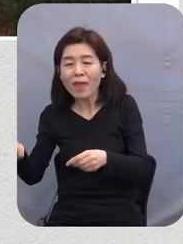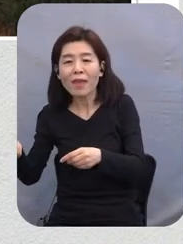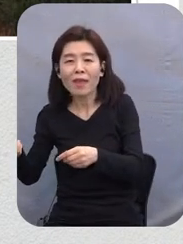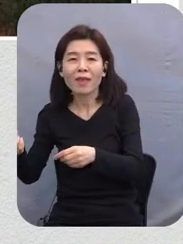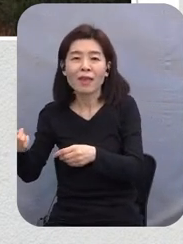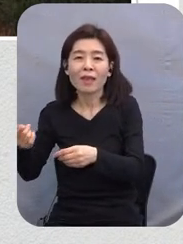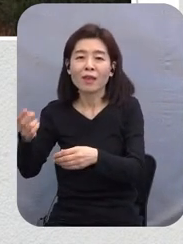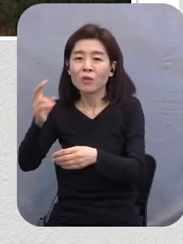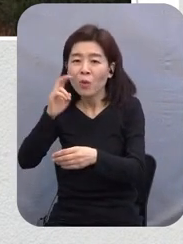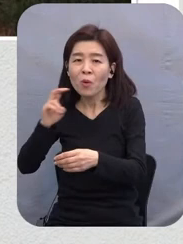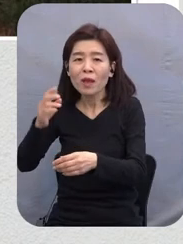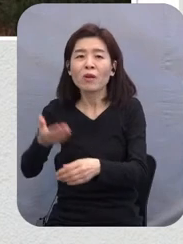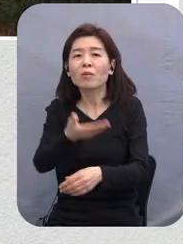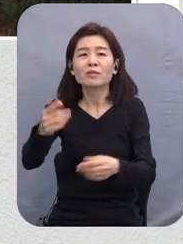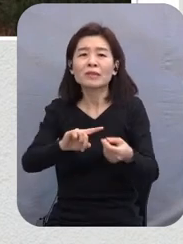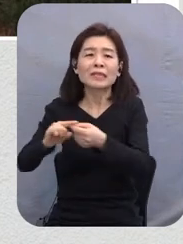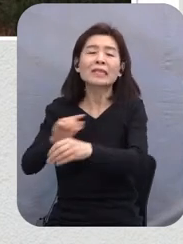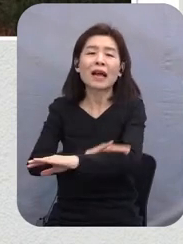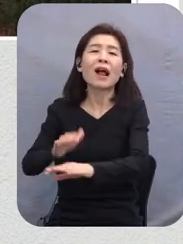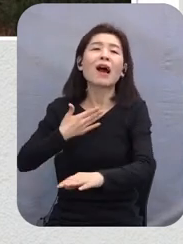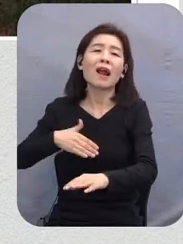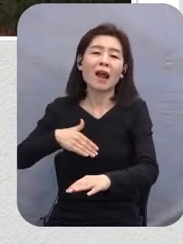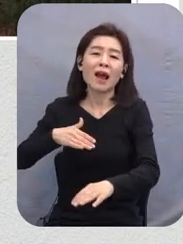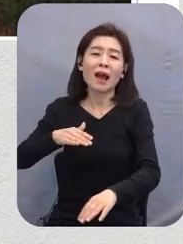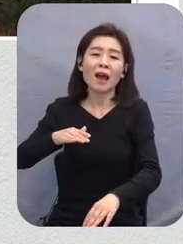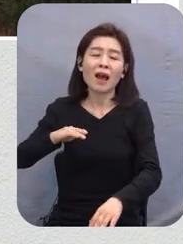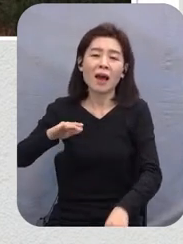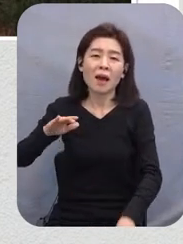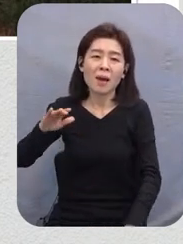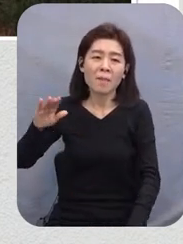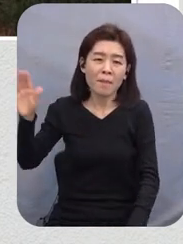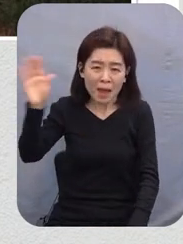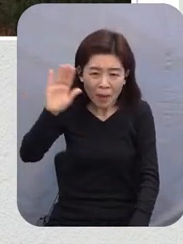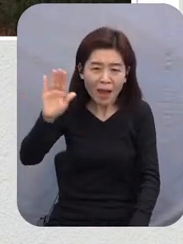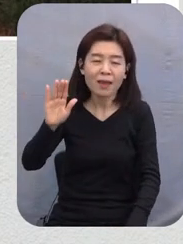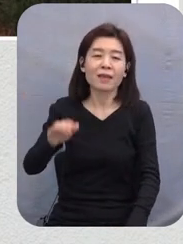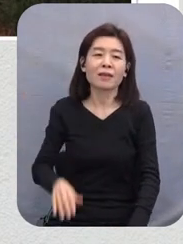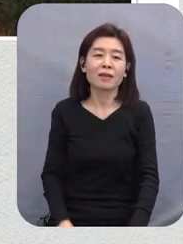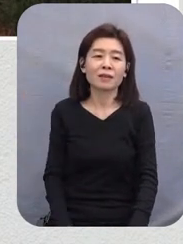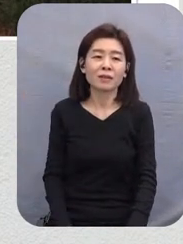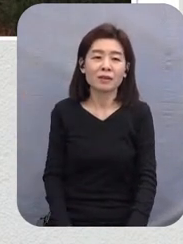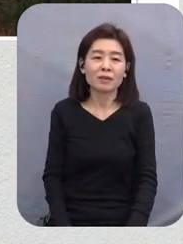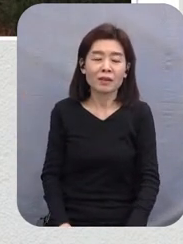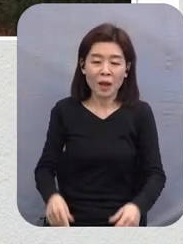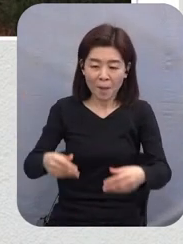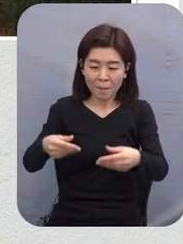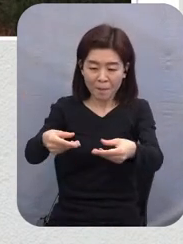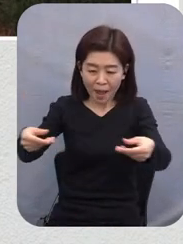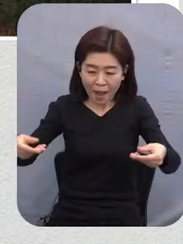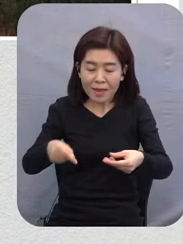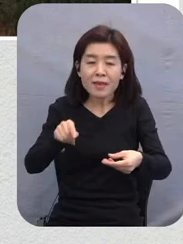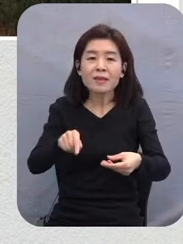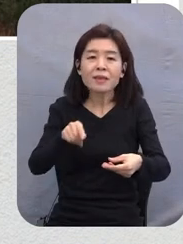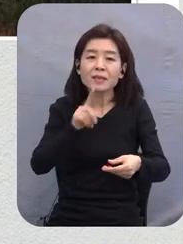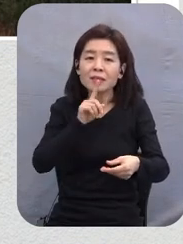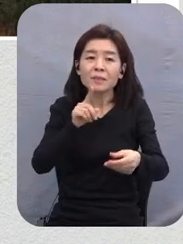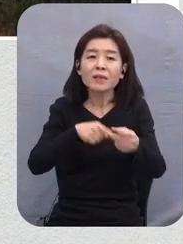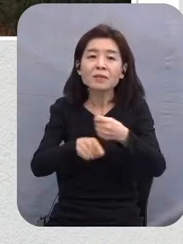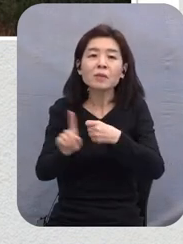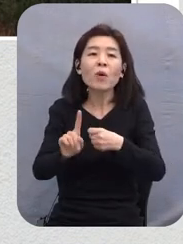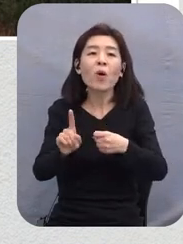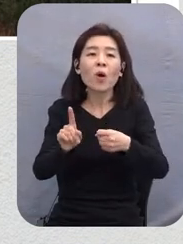거잖아요. Bye bye Miss American Pie 이렇게 돼 있죠. 그 American Pie가 뭡니까? 군사 기지